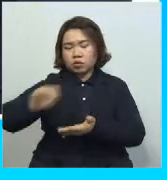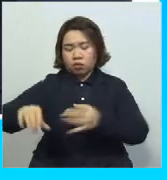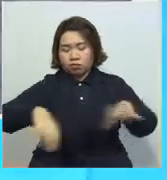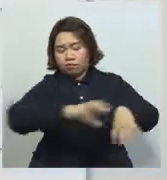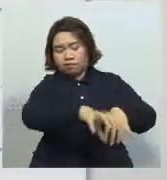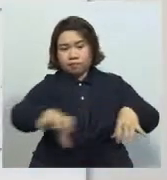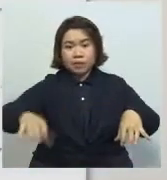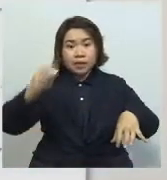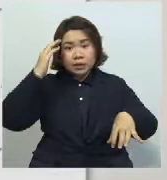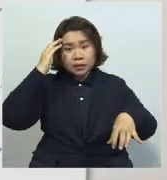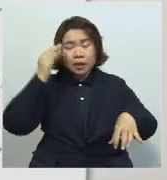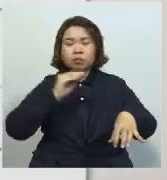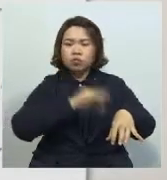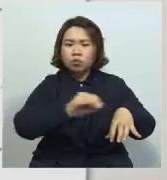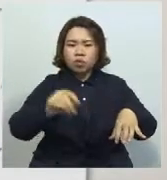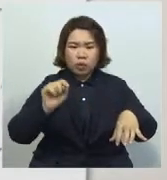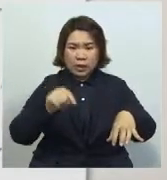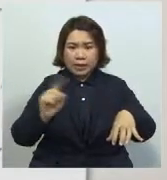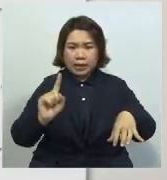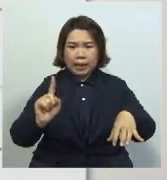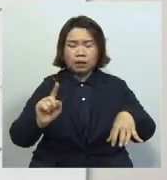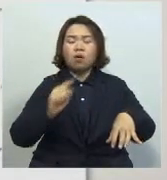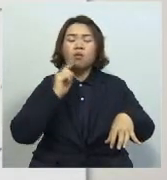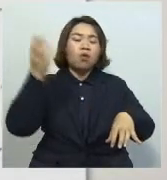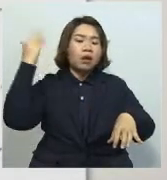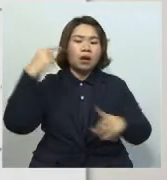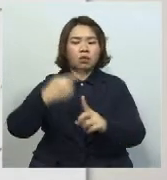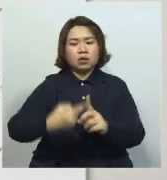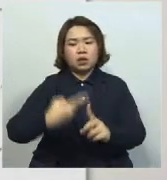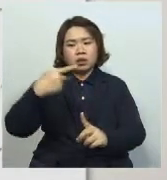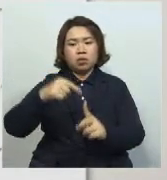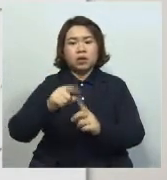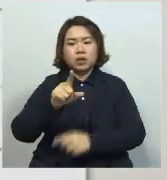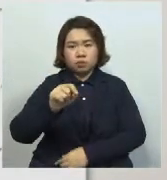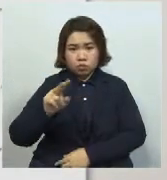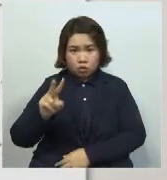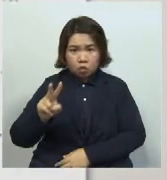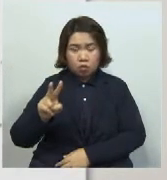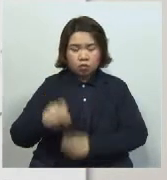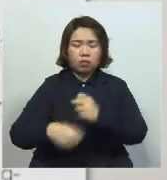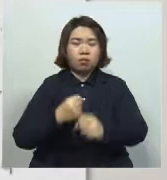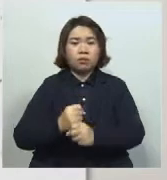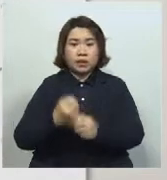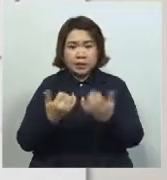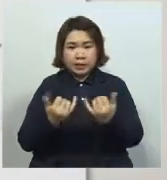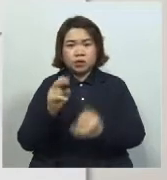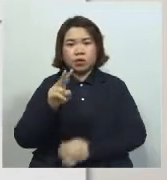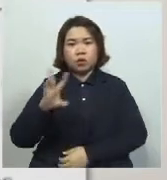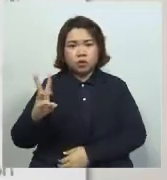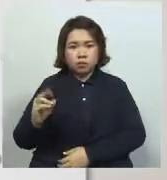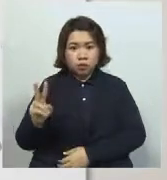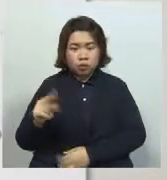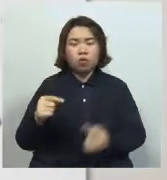างๆทราบนะคะหนังสือตรงนี้เราแจ้งไปตั้งแต่วันที่22กุมภานะคะ2562